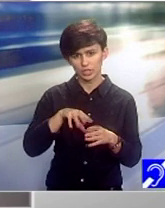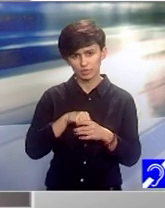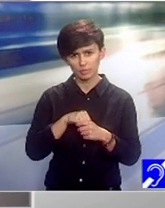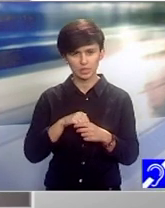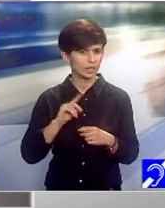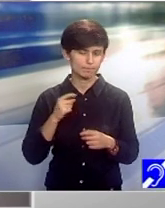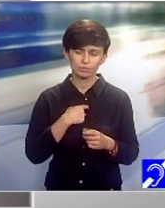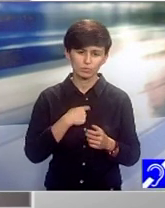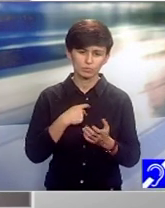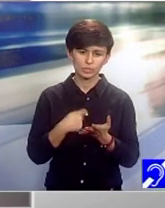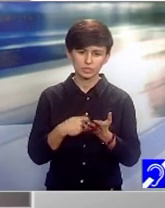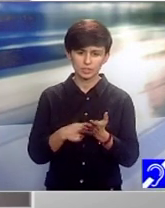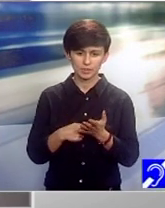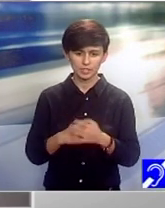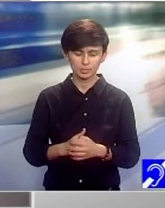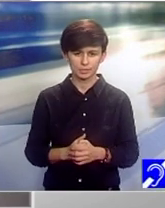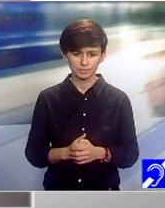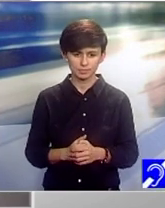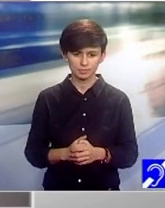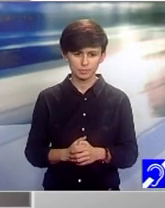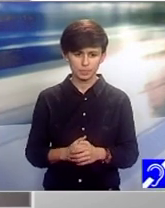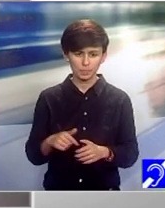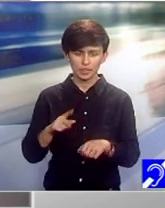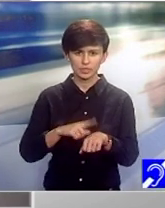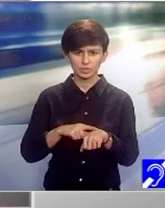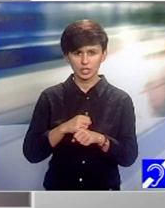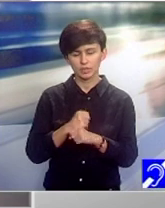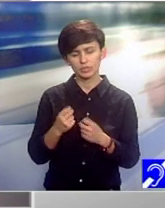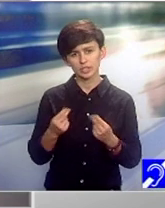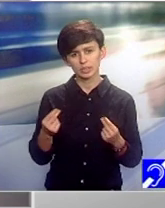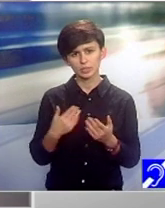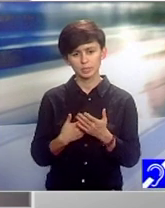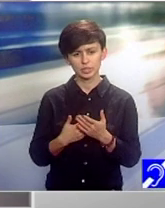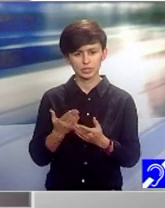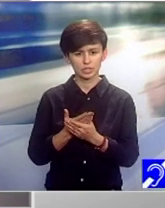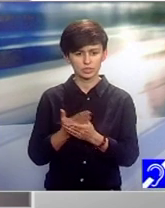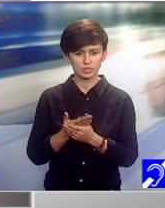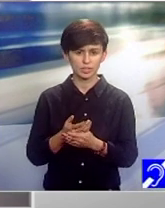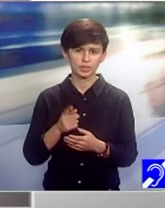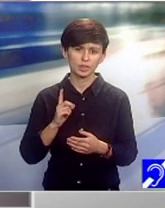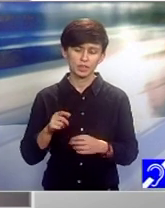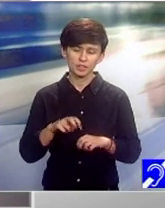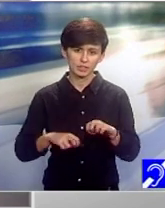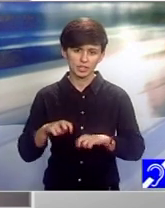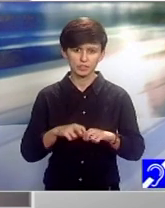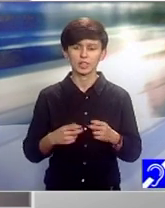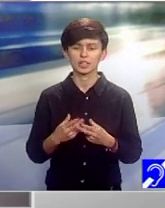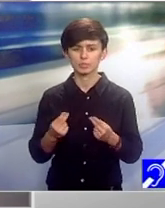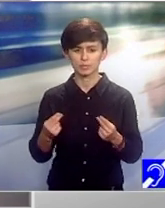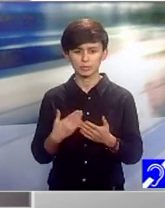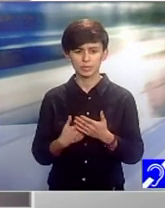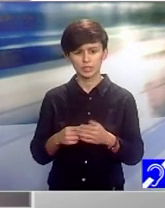permitem. Și dura foarte mult, deoarece dosarul trebuia să treacă prin mai multe filtre ca să ajungă unde trebuie la